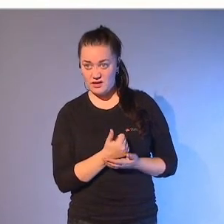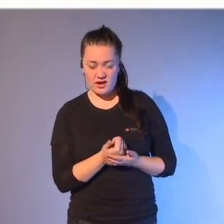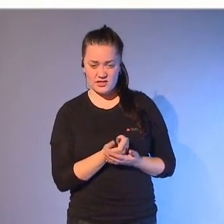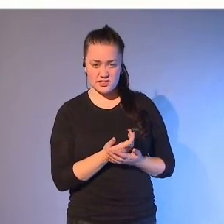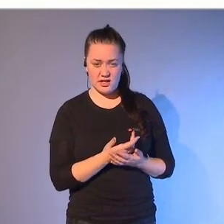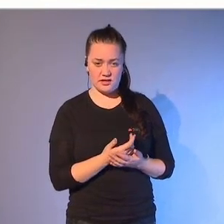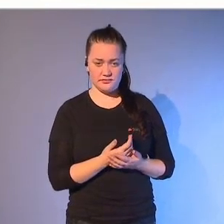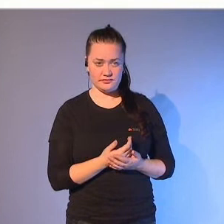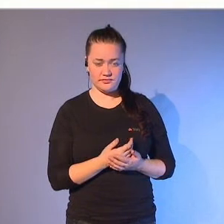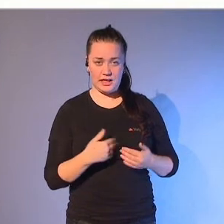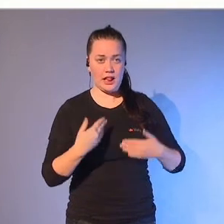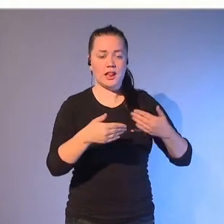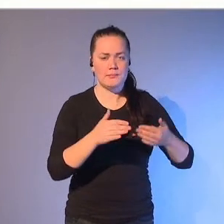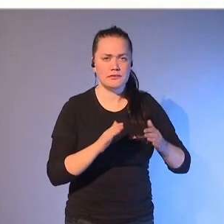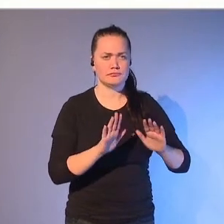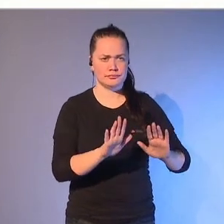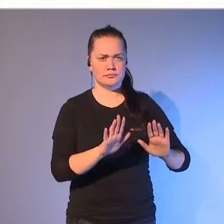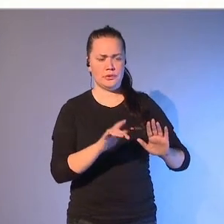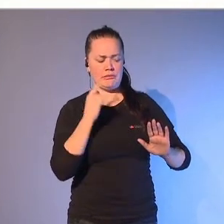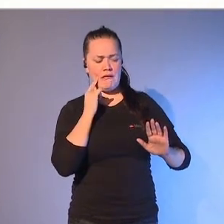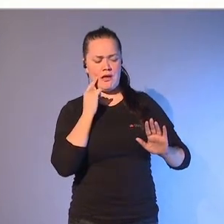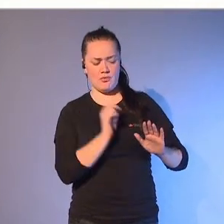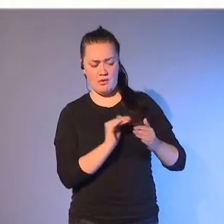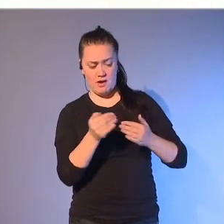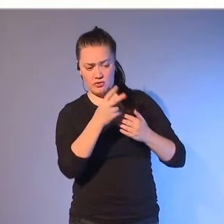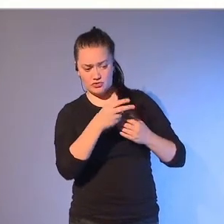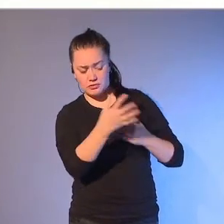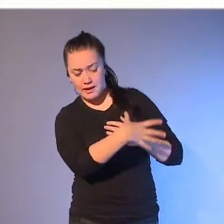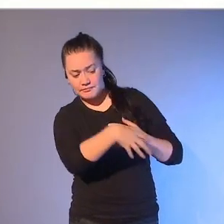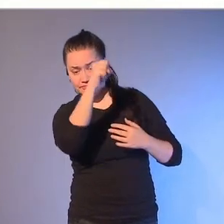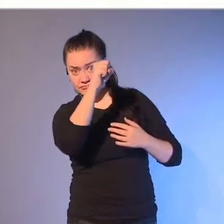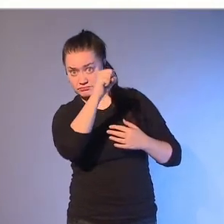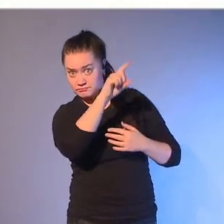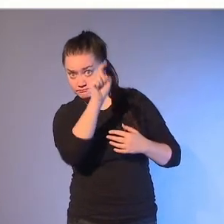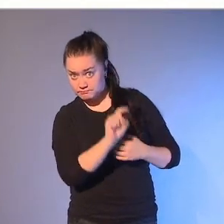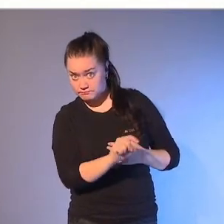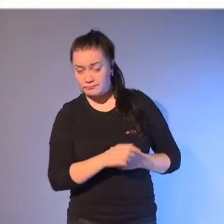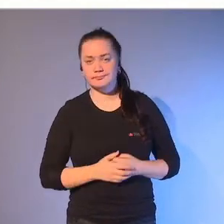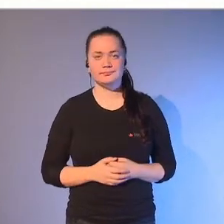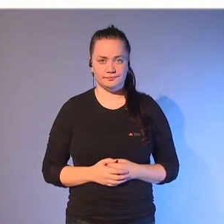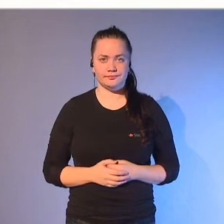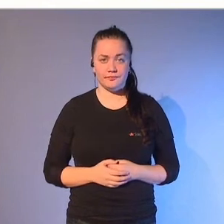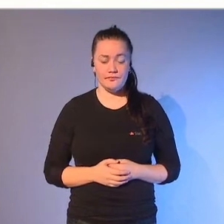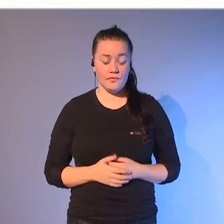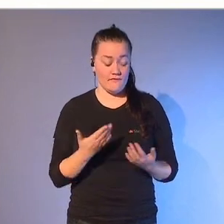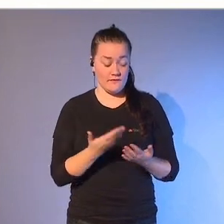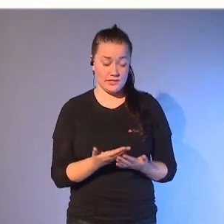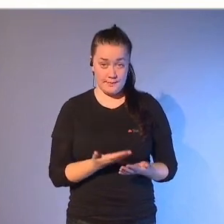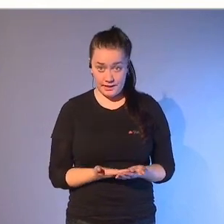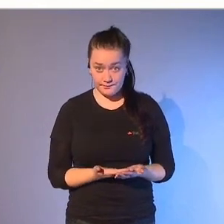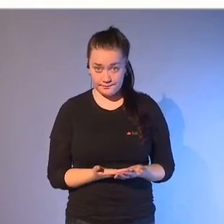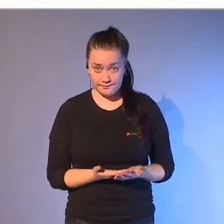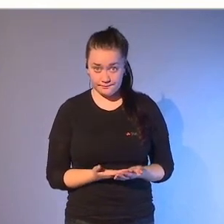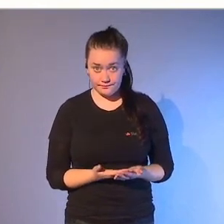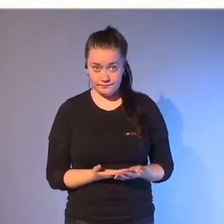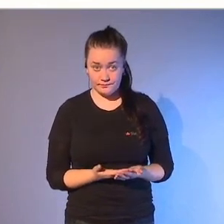litt og tenke litt på om det ligger noe mer bakom som er viktig å ta tak i? For er det for eksempel sånn at